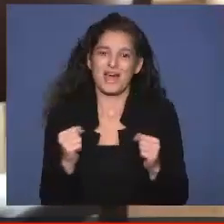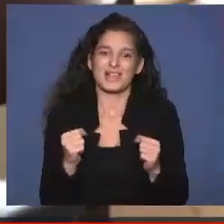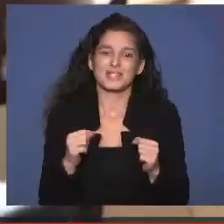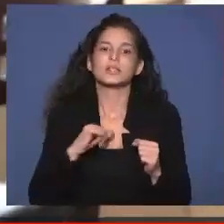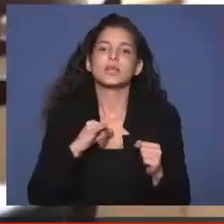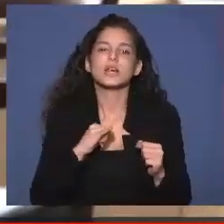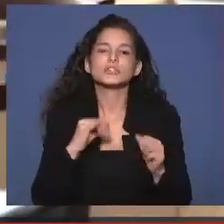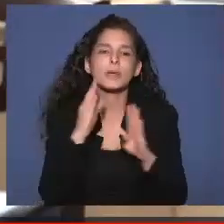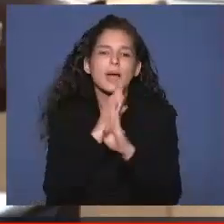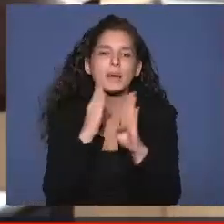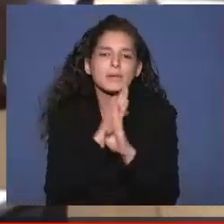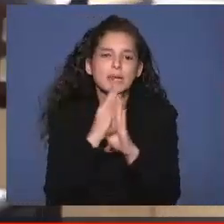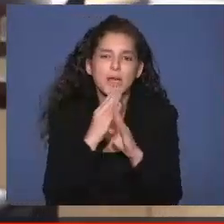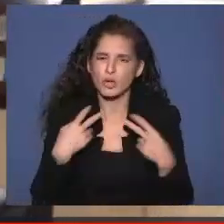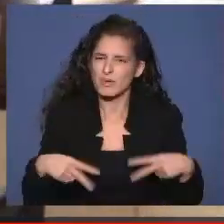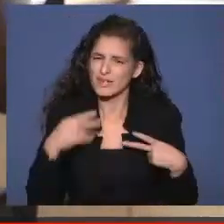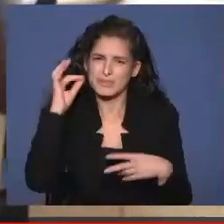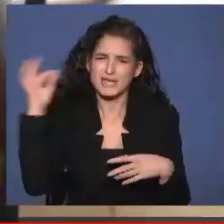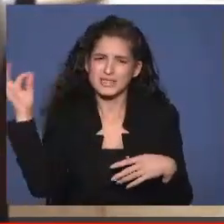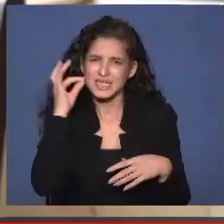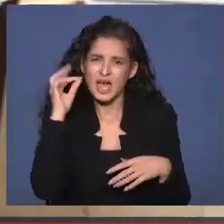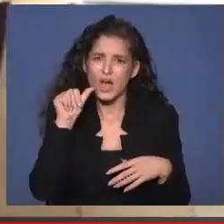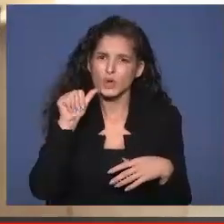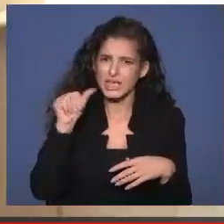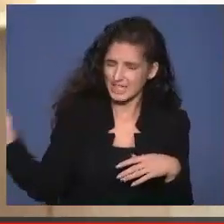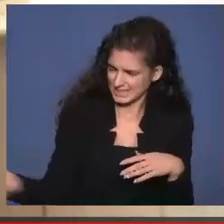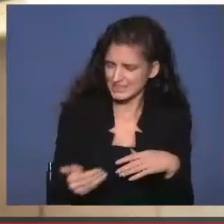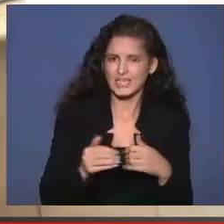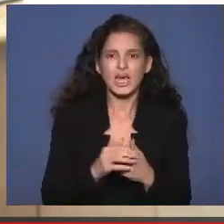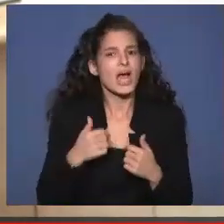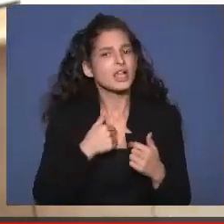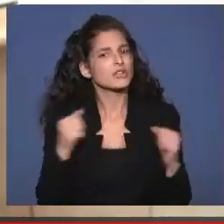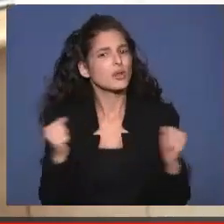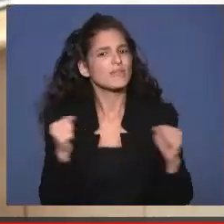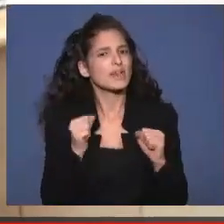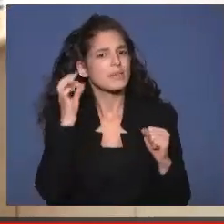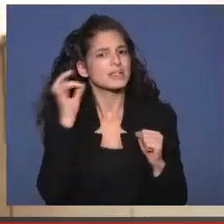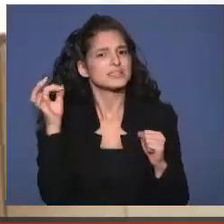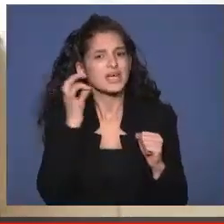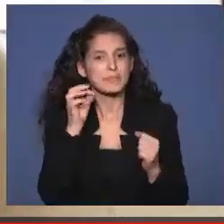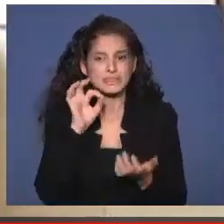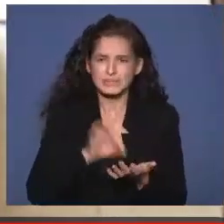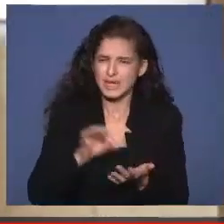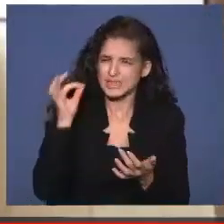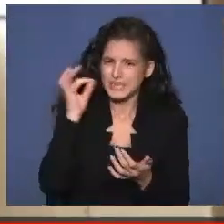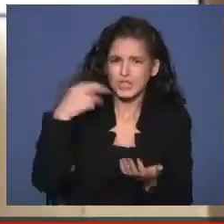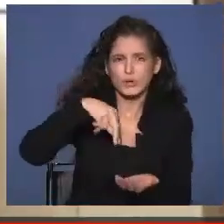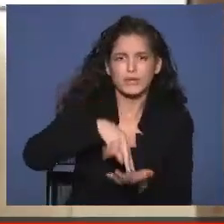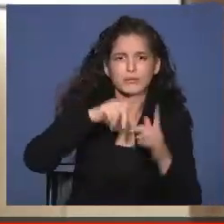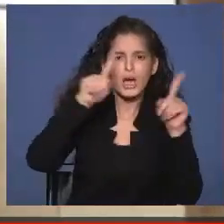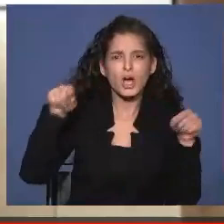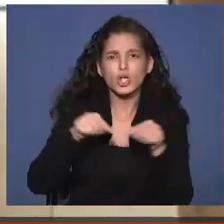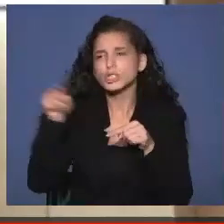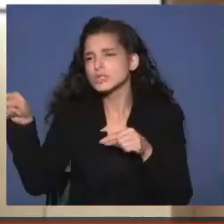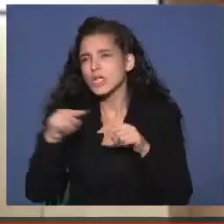של המחבלים. אני לא מפחדת מהזעקה. אורטל כנסי, אני לא מפחדת מהזעקה. אני בזמן הזעקה עומדת בחלון הזה או